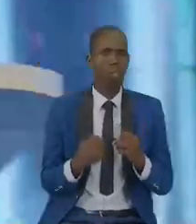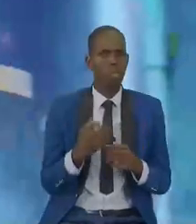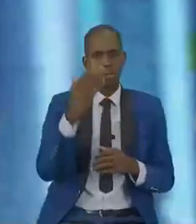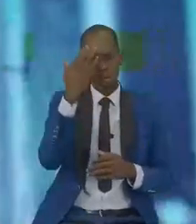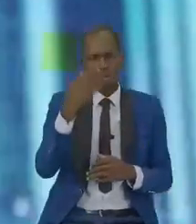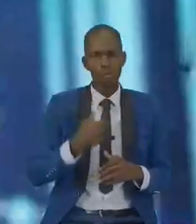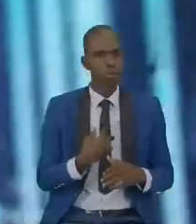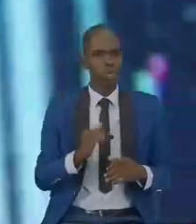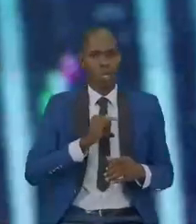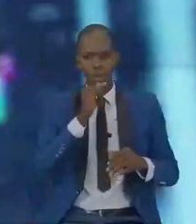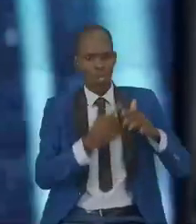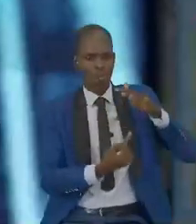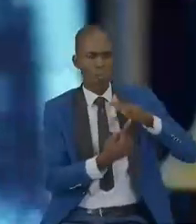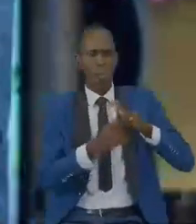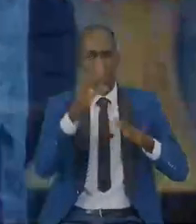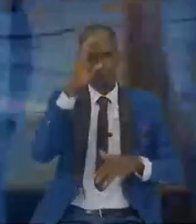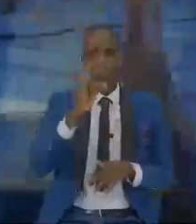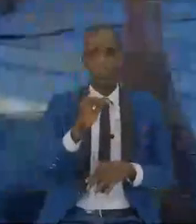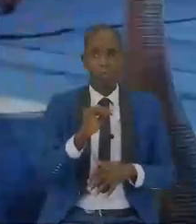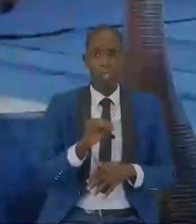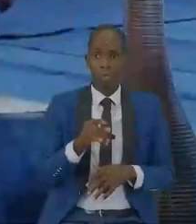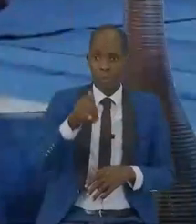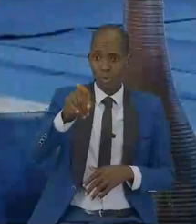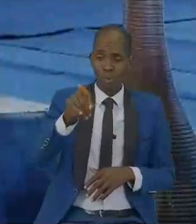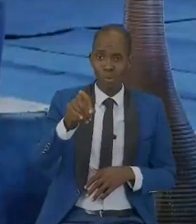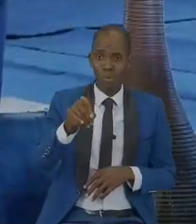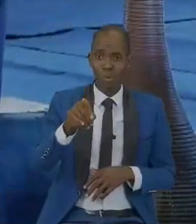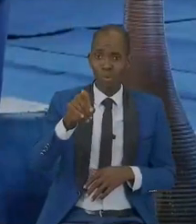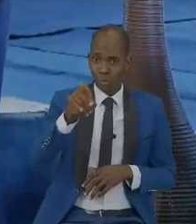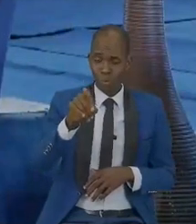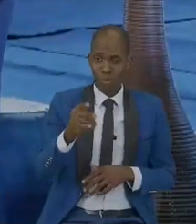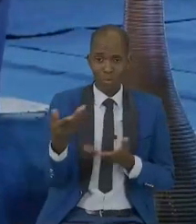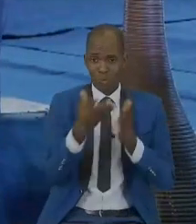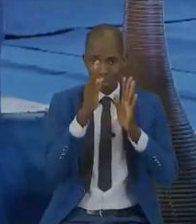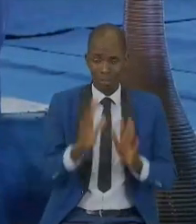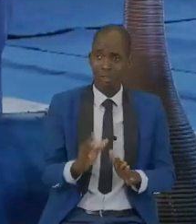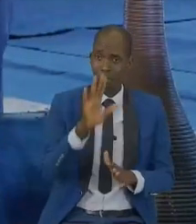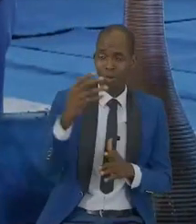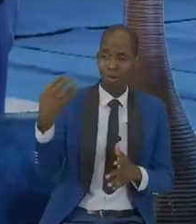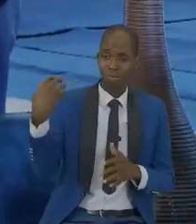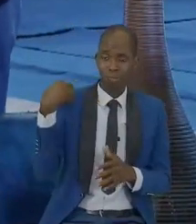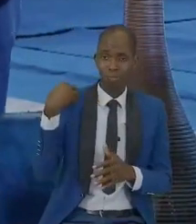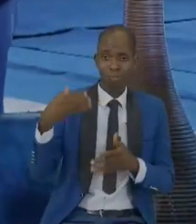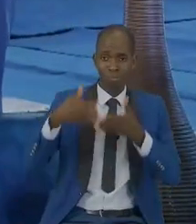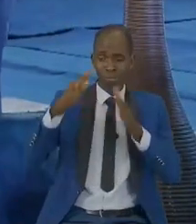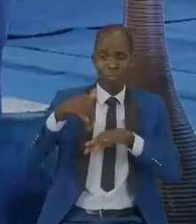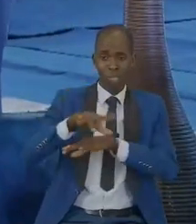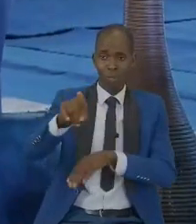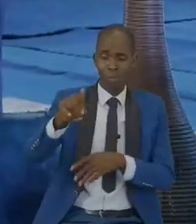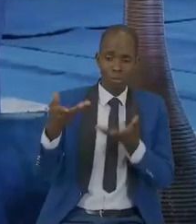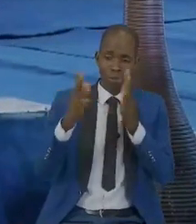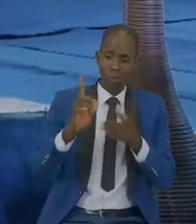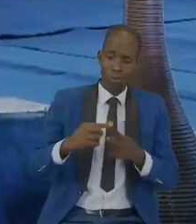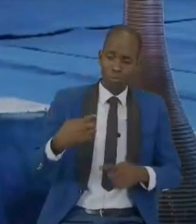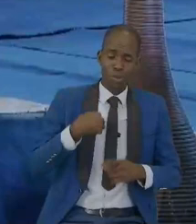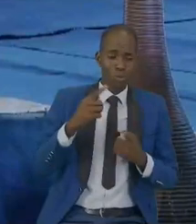moi, un homme d'autorité, tu as le culot pour me dire que tu m'envoies dire d'aller